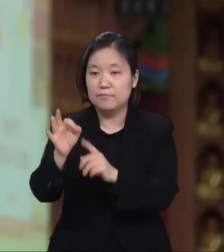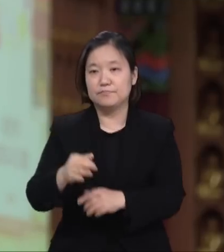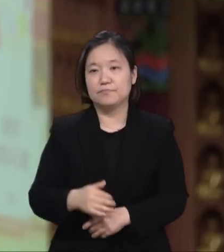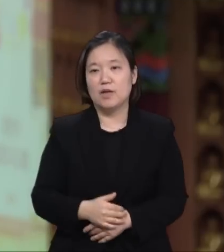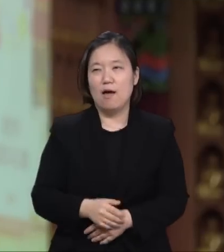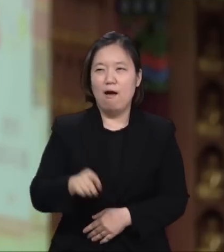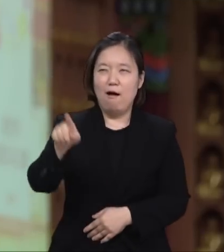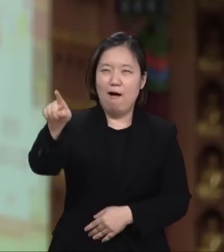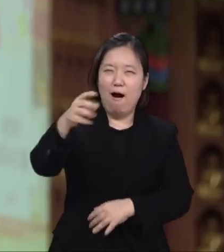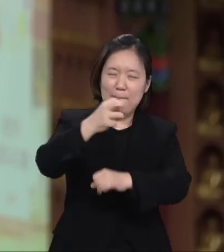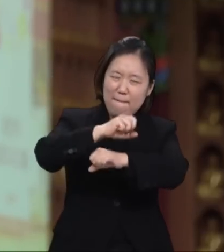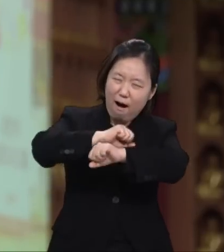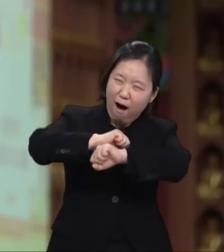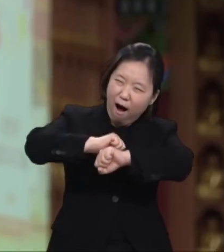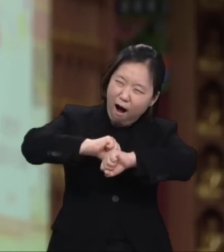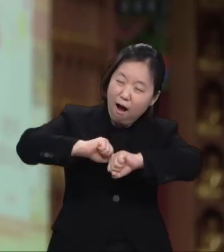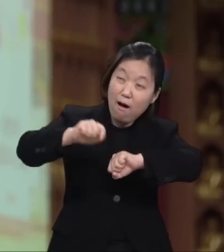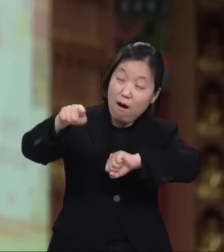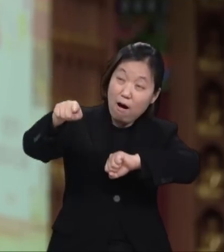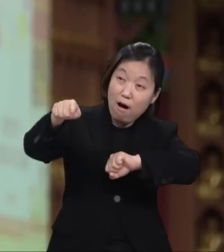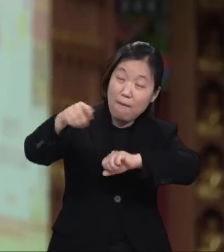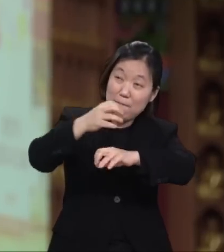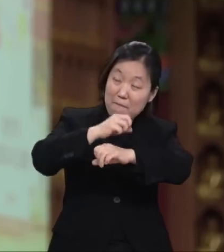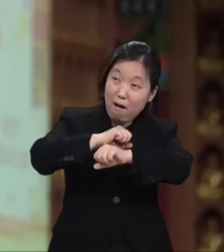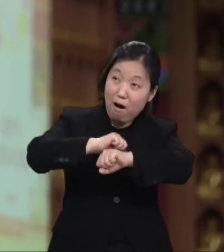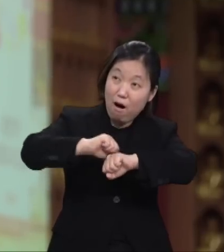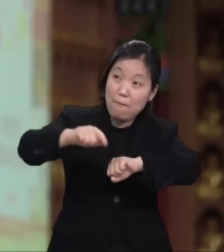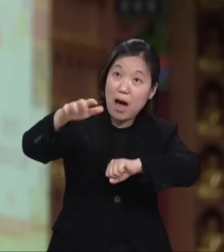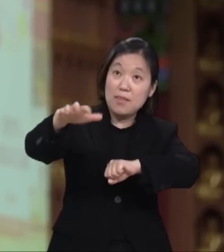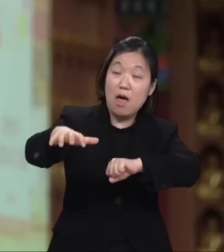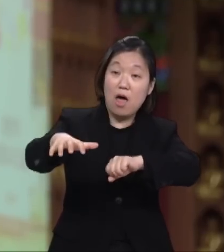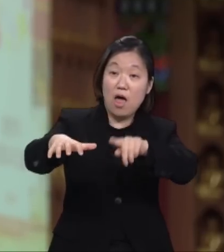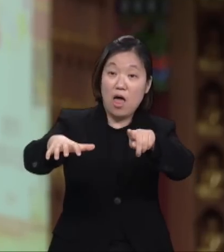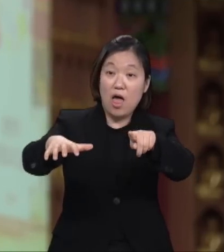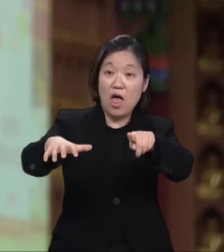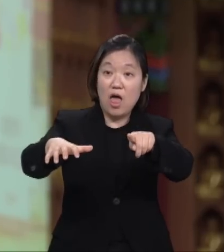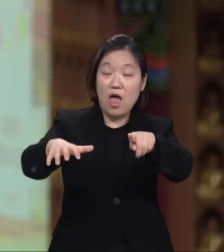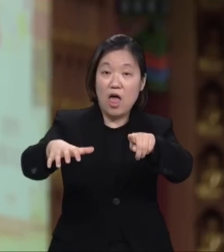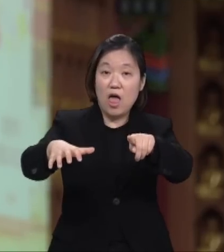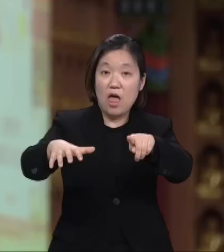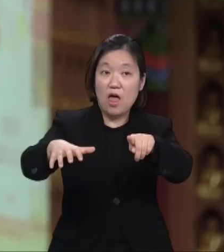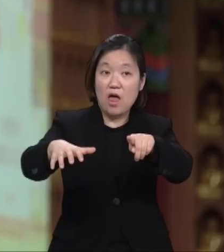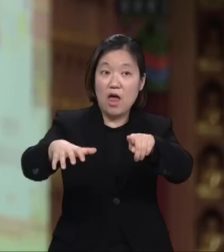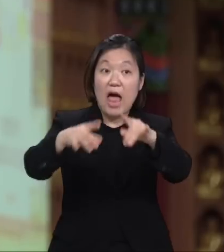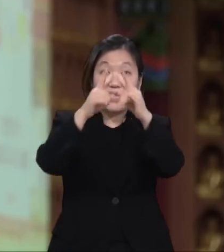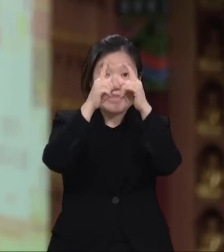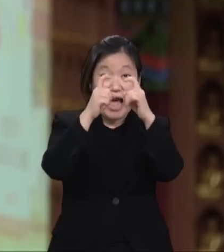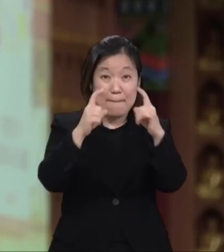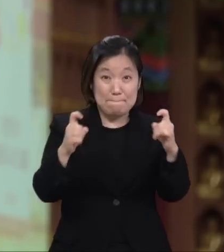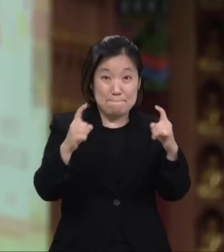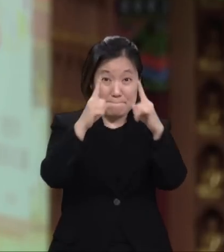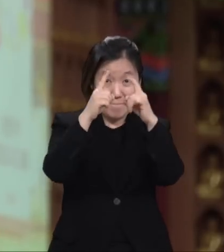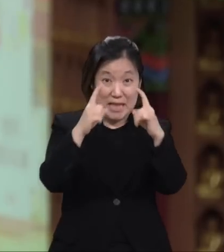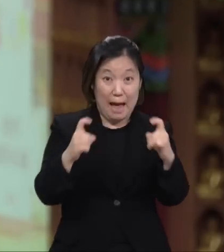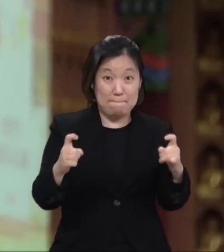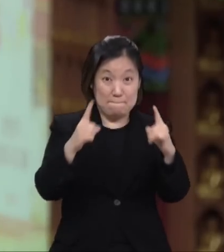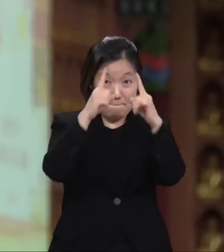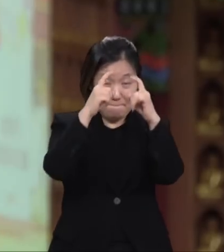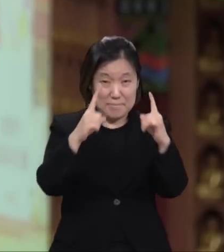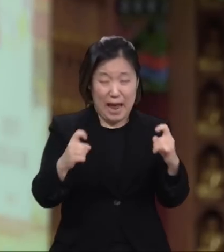저 벌판에 또 수많은 수천개 수만개 수많은 탑들이 보이더래요 하늘을 찌르듯이